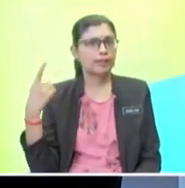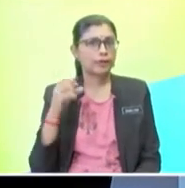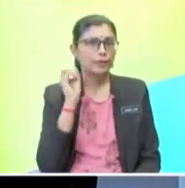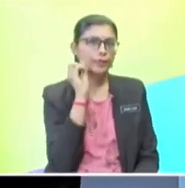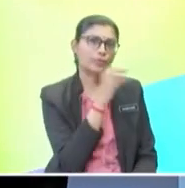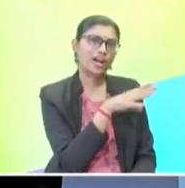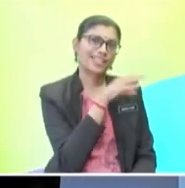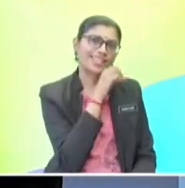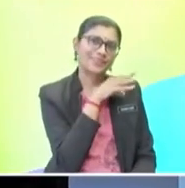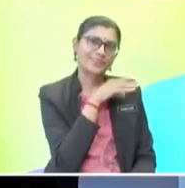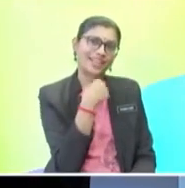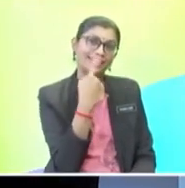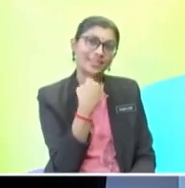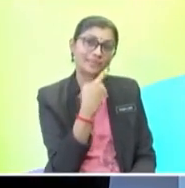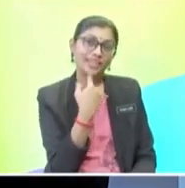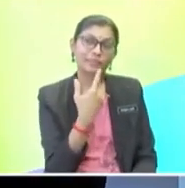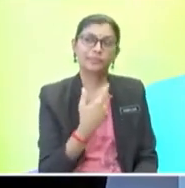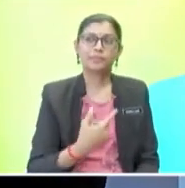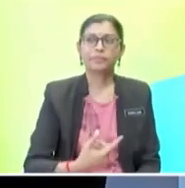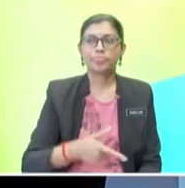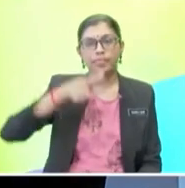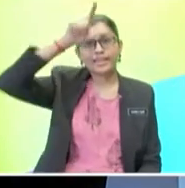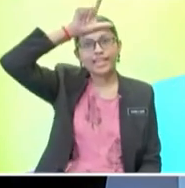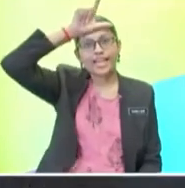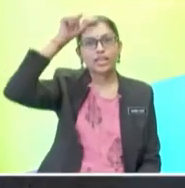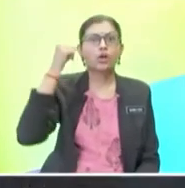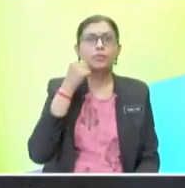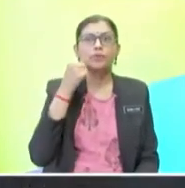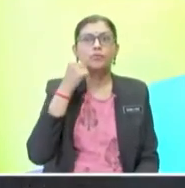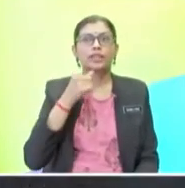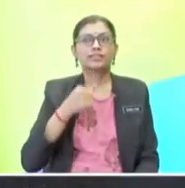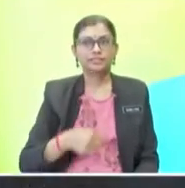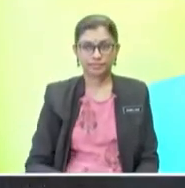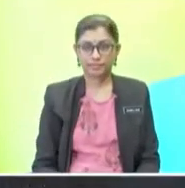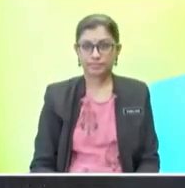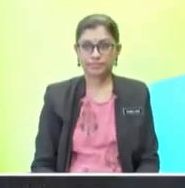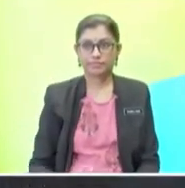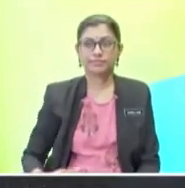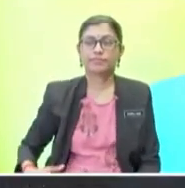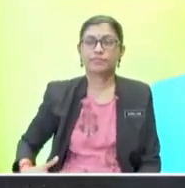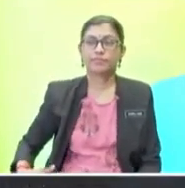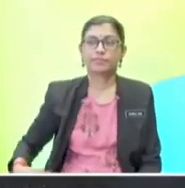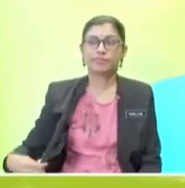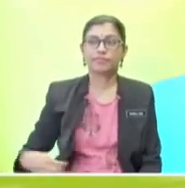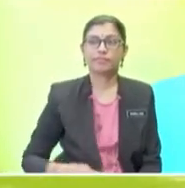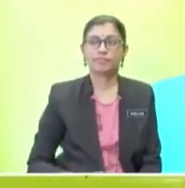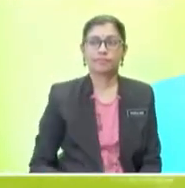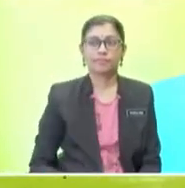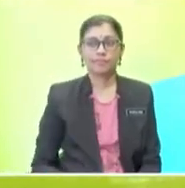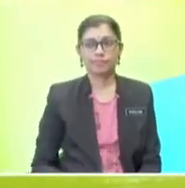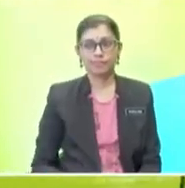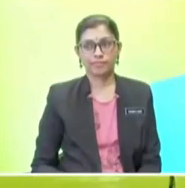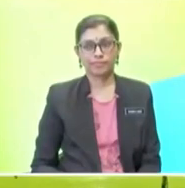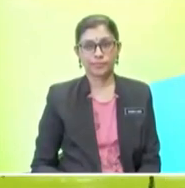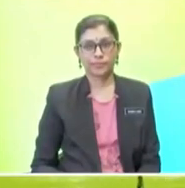suruh untuk pergi buang sampah? Anak lelaki ke anak perempuan? Rasa-rasa boleh angkat gambar? Okey, murid-murid dah ada jawapan